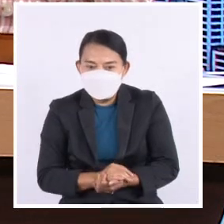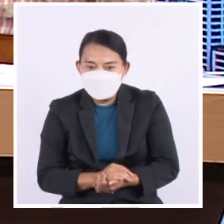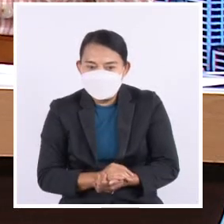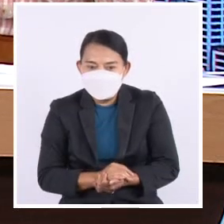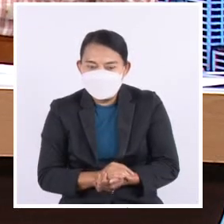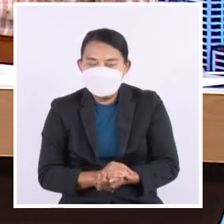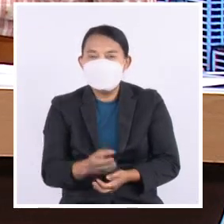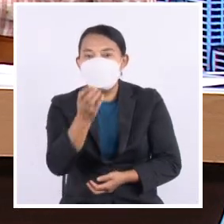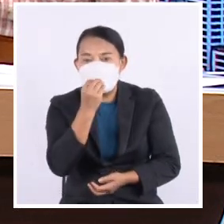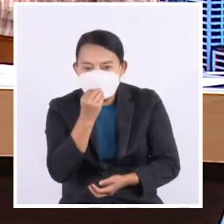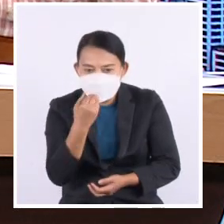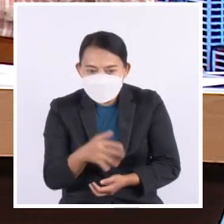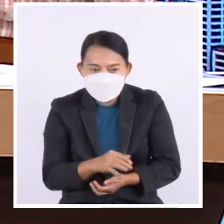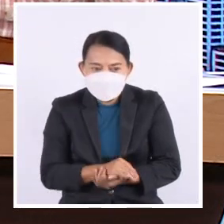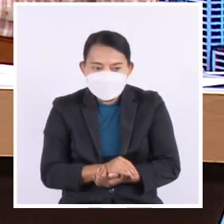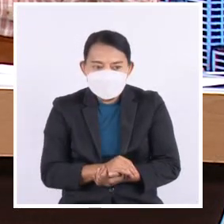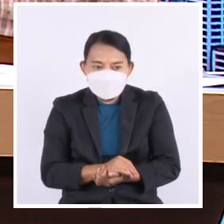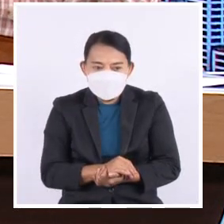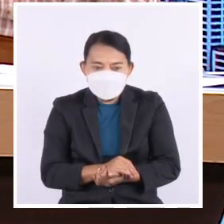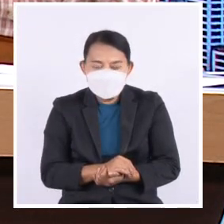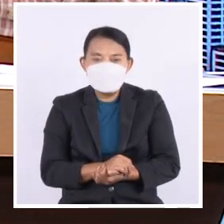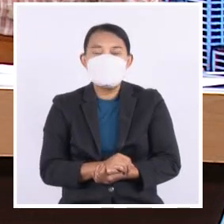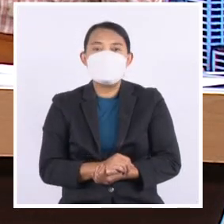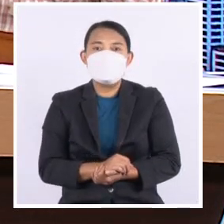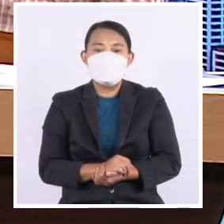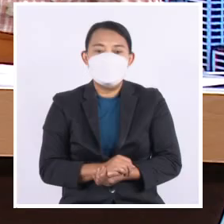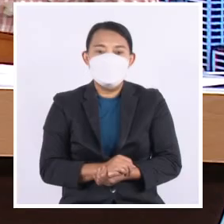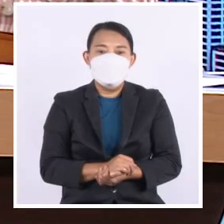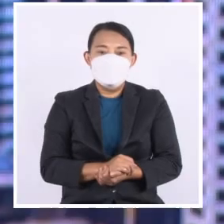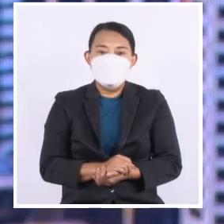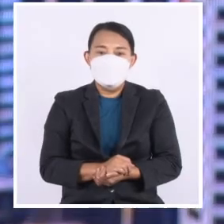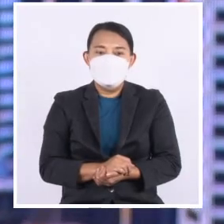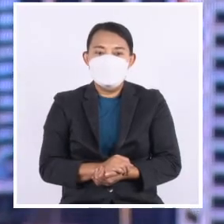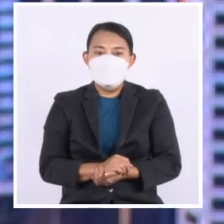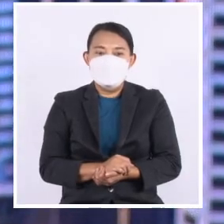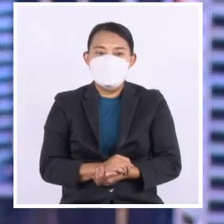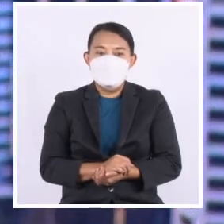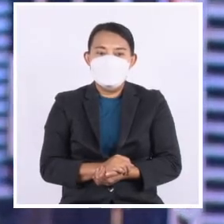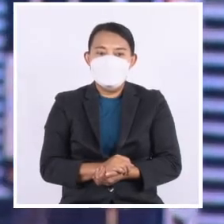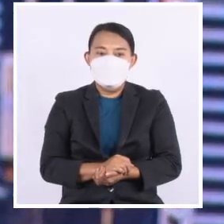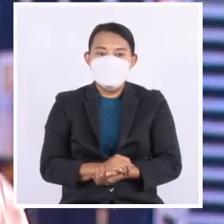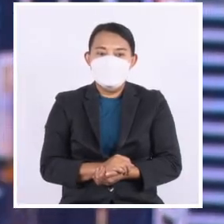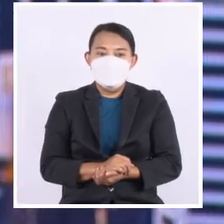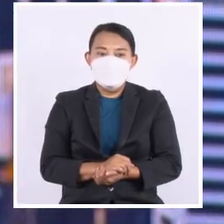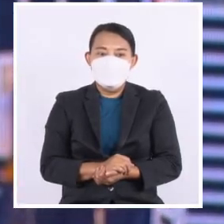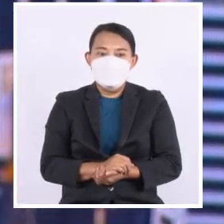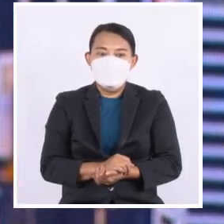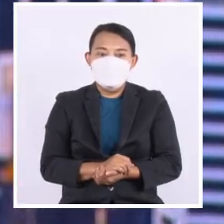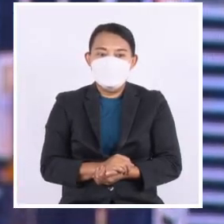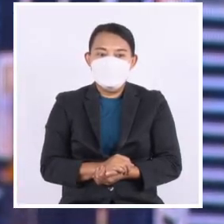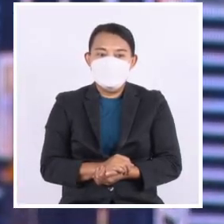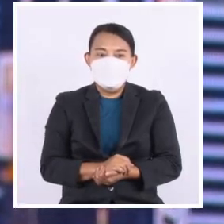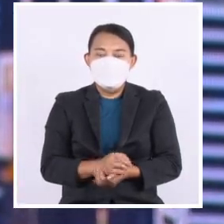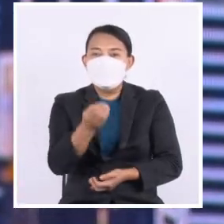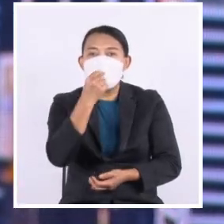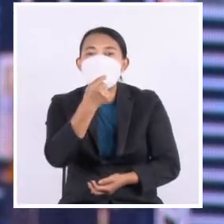โอ้มะม่วงรสชาติละมุนจริงไหมเอานะคะ ขออนุญาตนะคะ นี่อร่อยจริง ๆเอานะคะคุณผู้ชมดิฉันไม่ได้ทานลิปสติกข